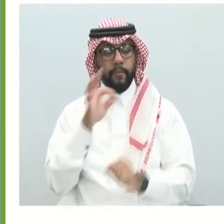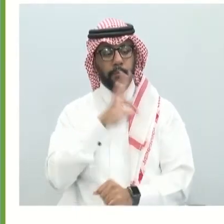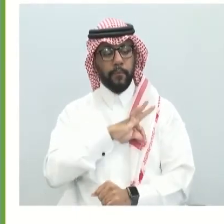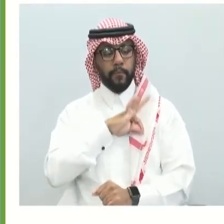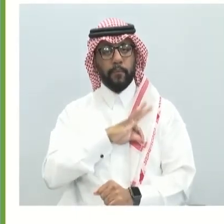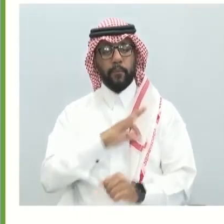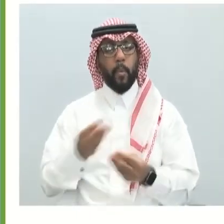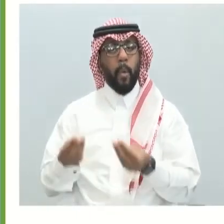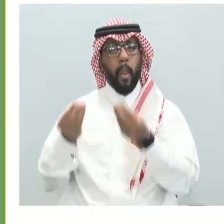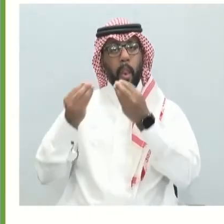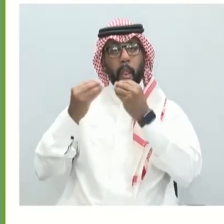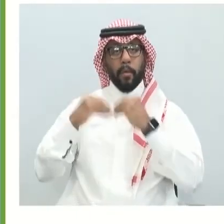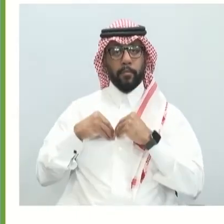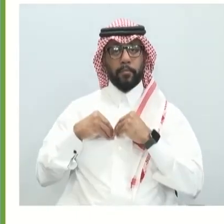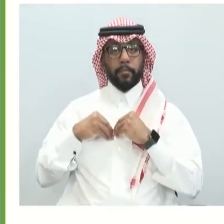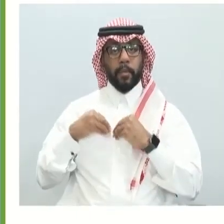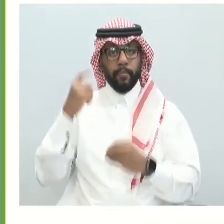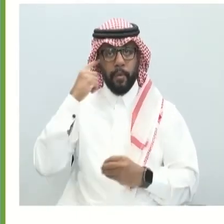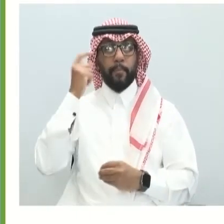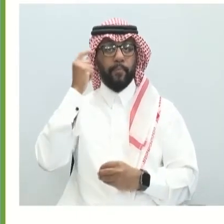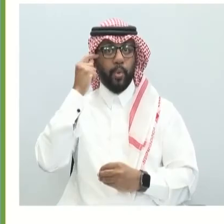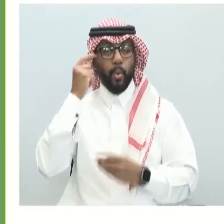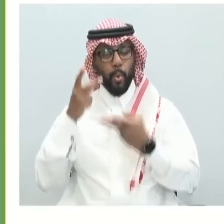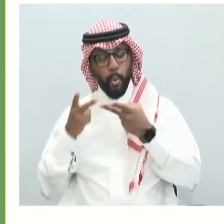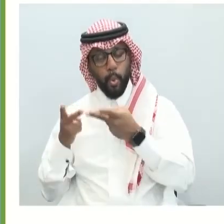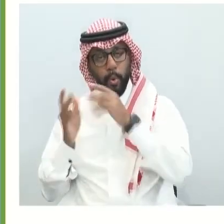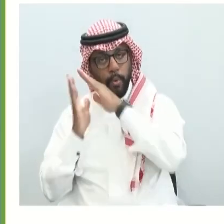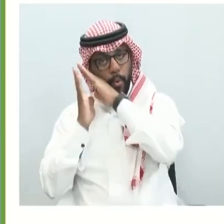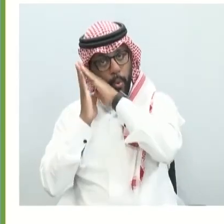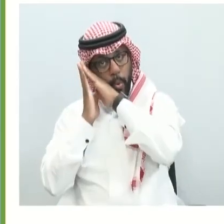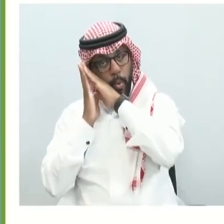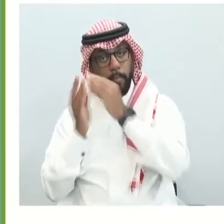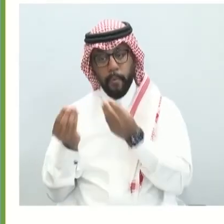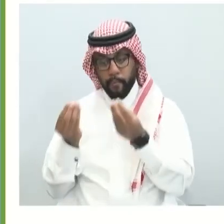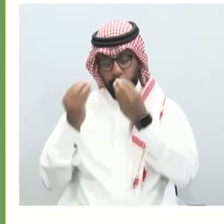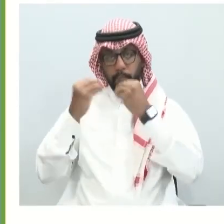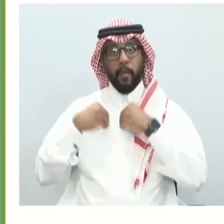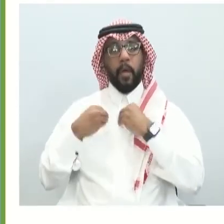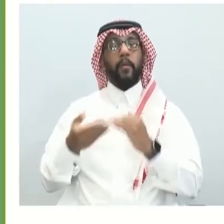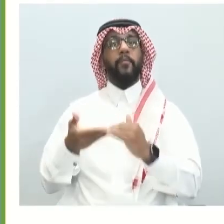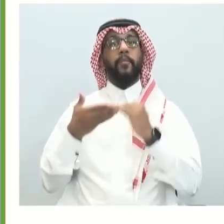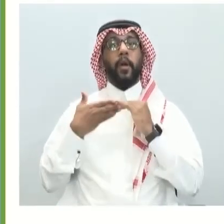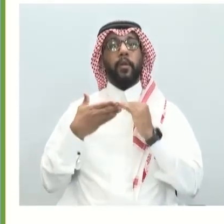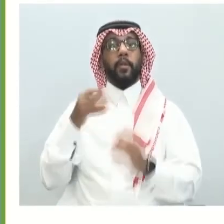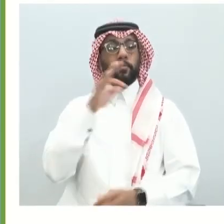النوم وتاثيره على الطفوله المبكره